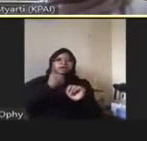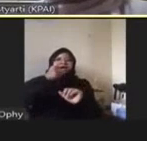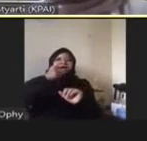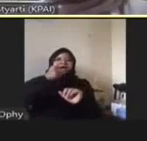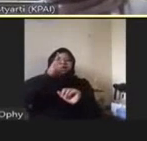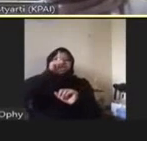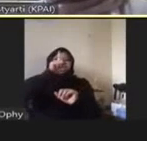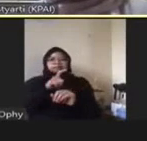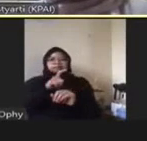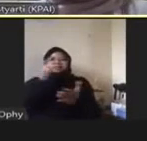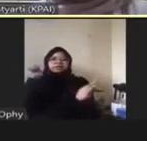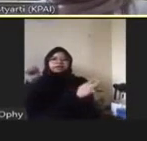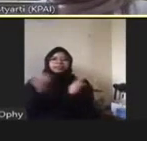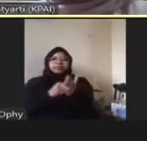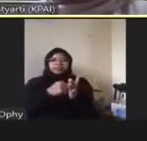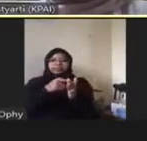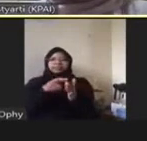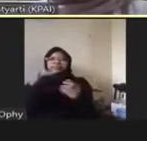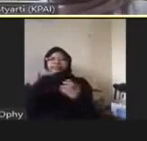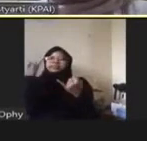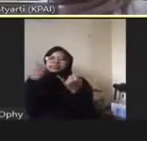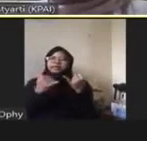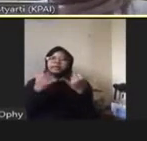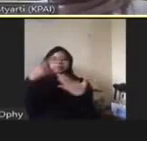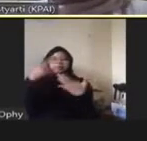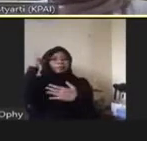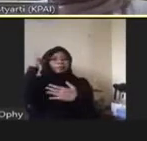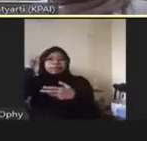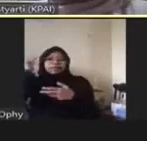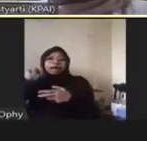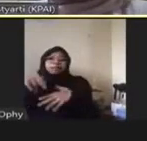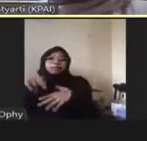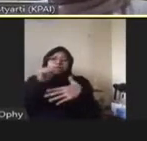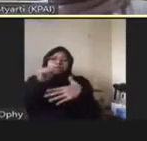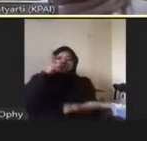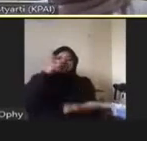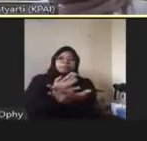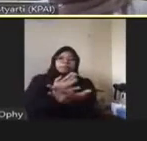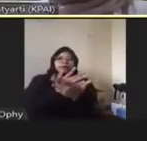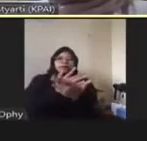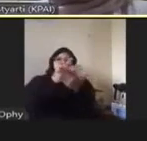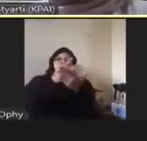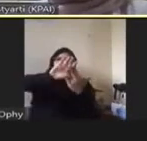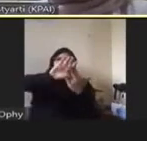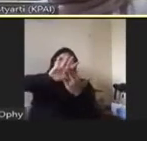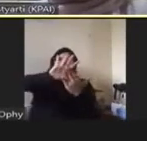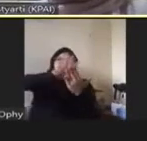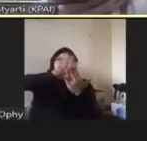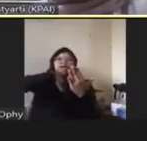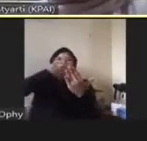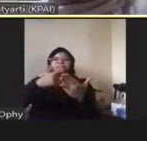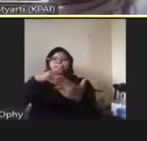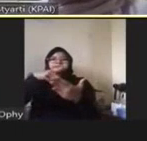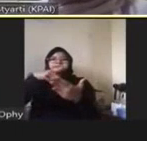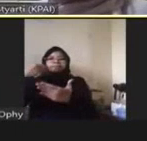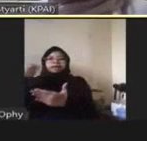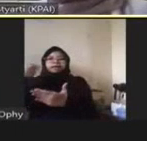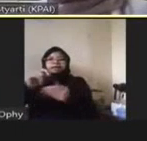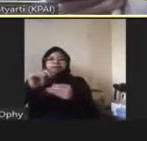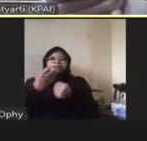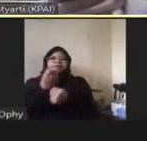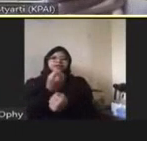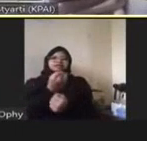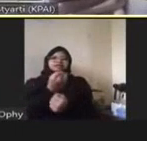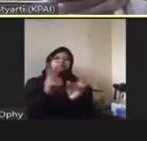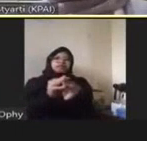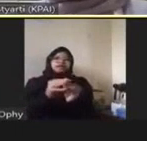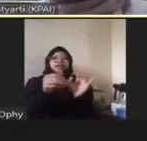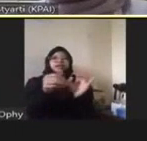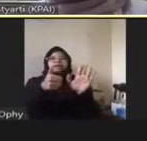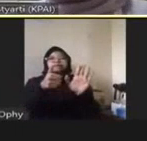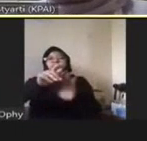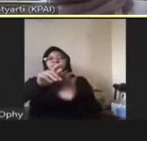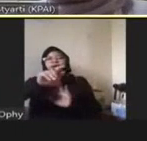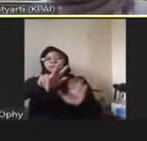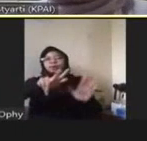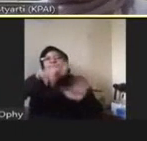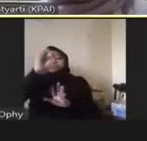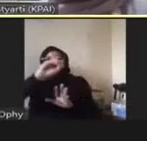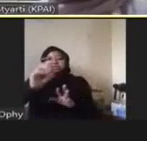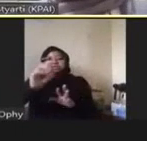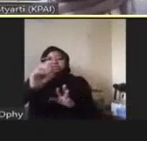ketat, dan yang terakhir pemerintah perlu menetapkan kurikulum dalam situasi darurat. Itu sampai 68% karena proses belajarnya juga